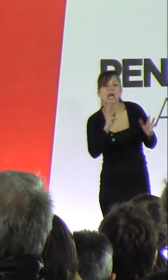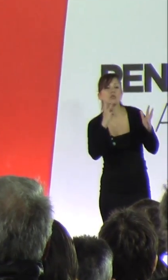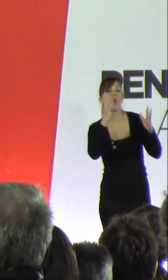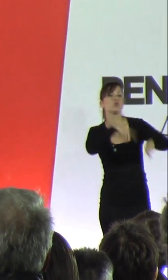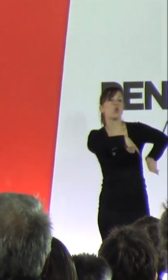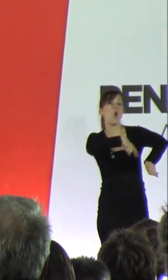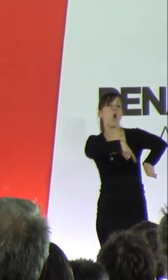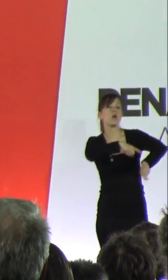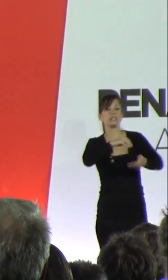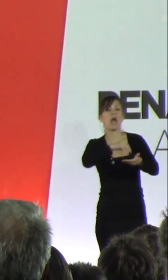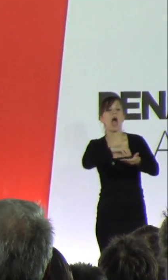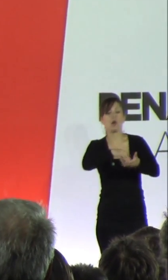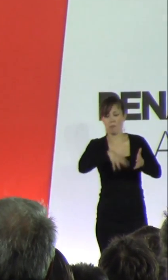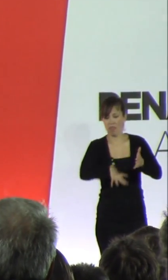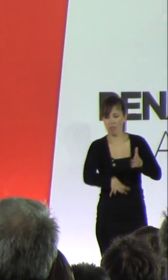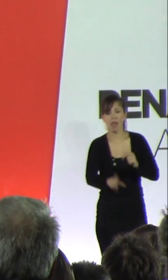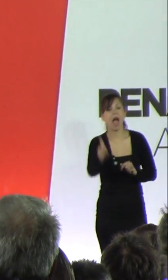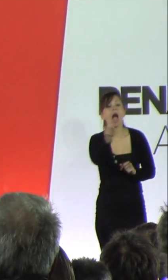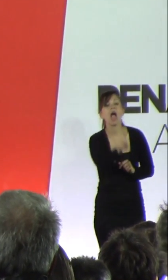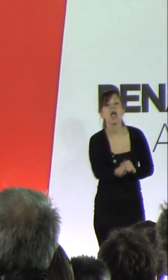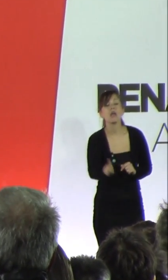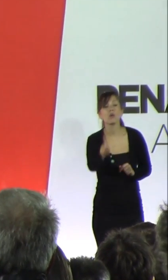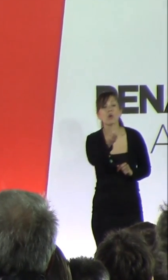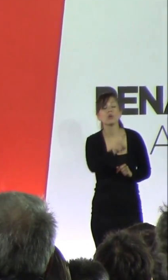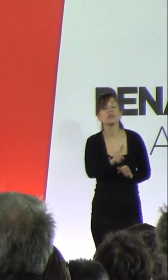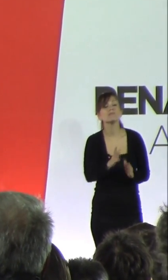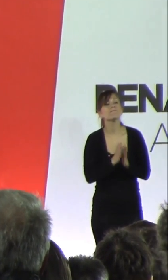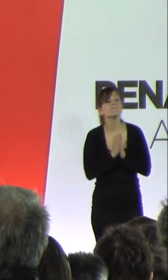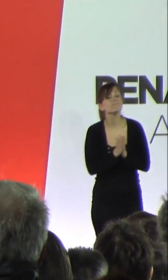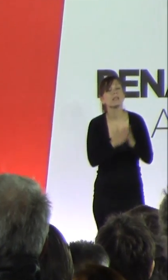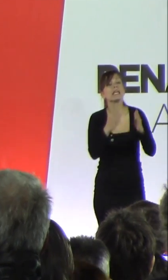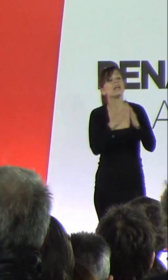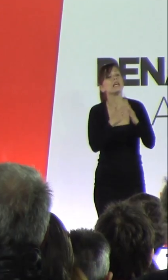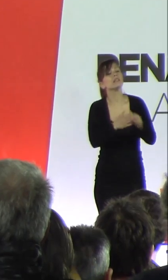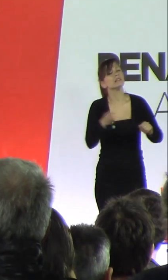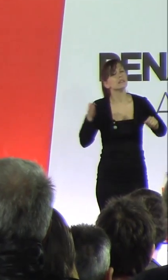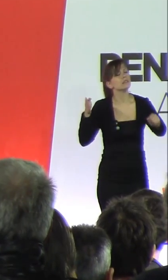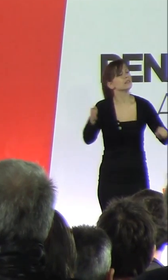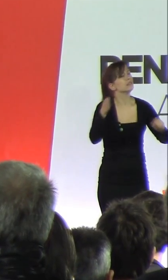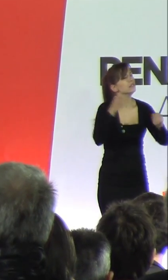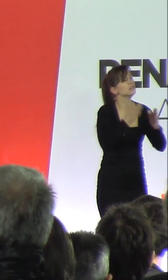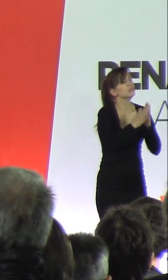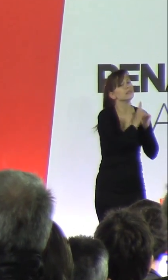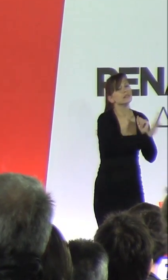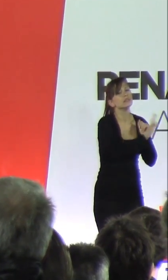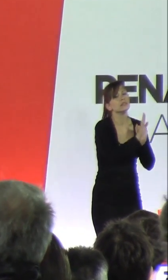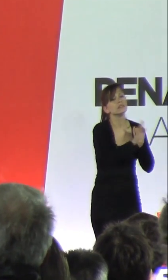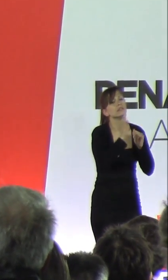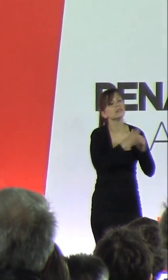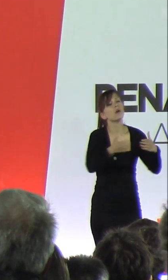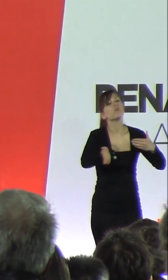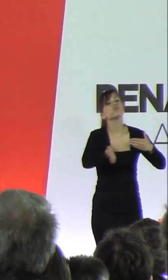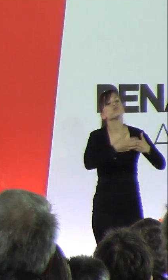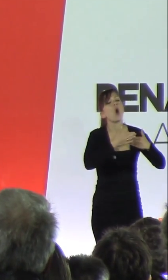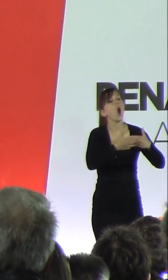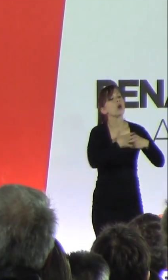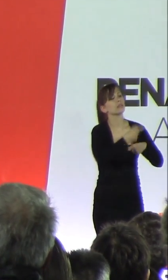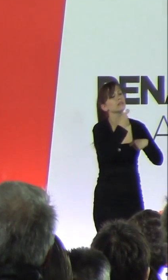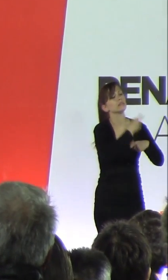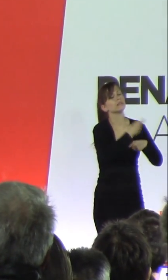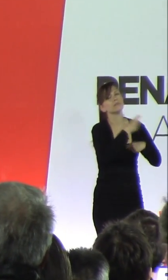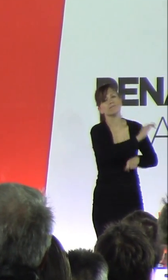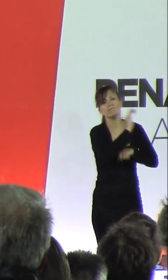ώρες. Ας μην αφήσουμε γειτονιά τη γειτονιά, πόρτα την πόρτα, σπίτι το σπίτι,